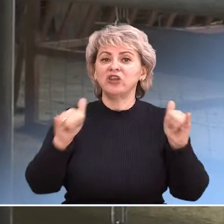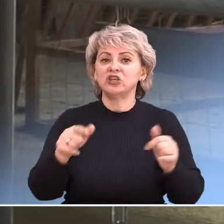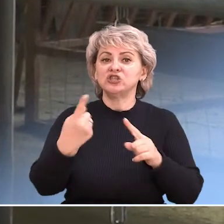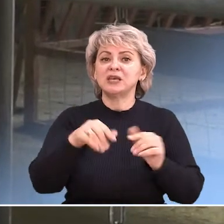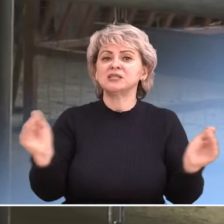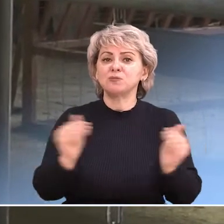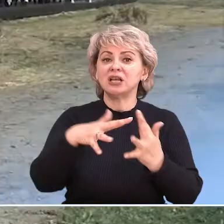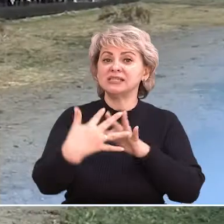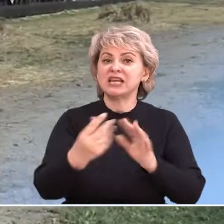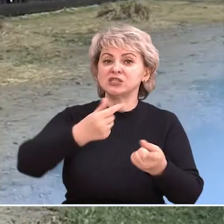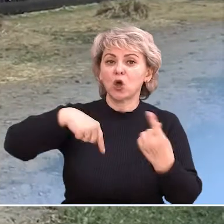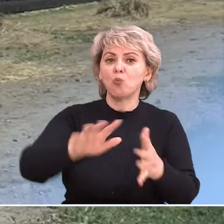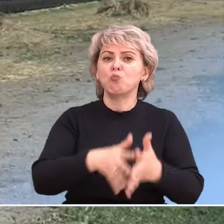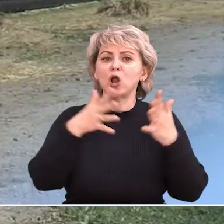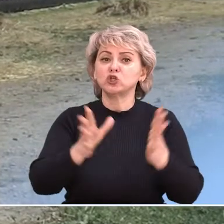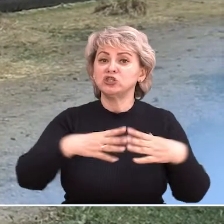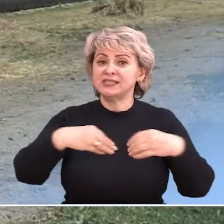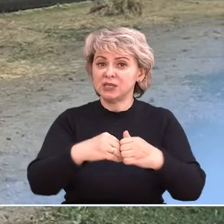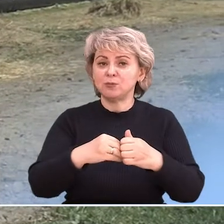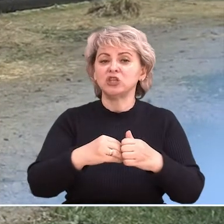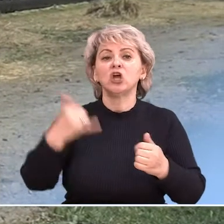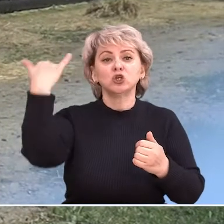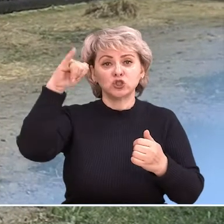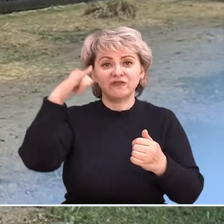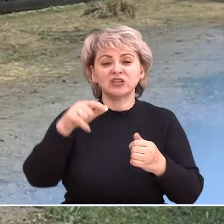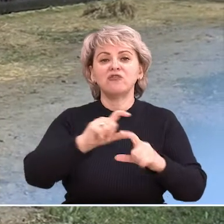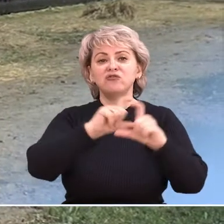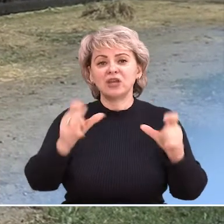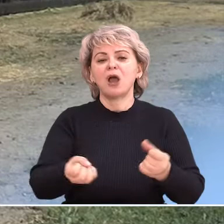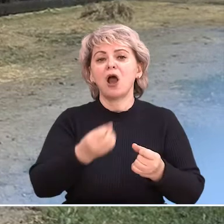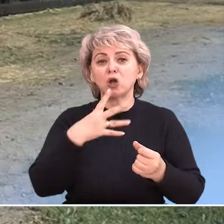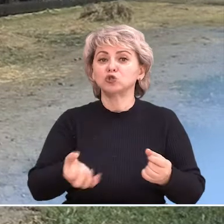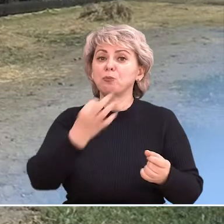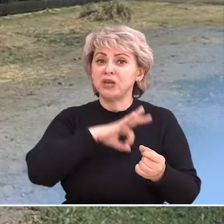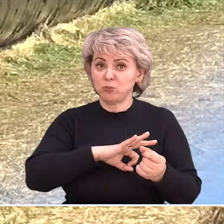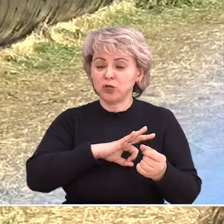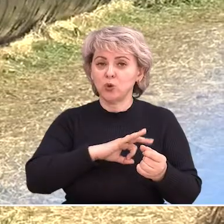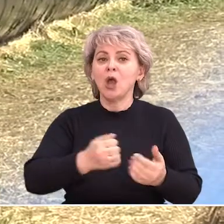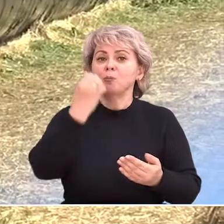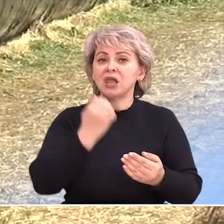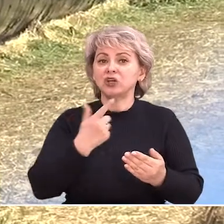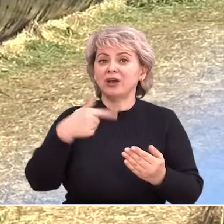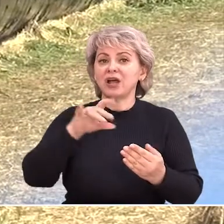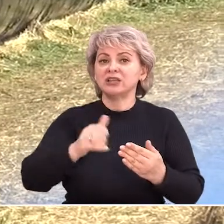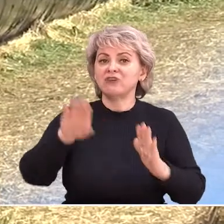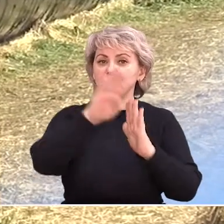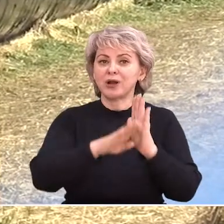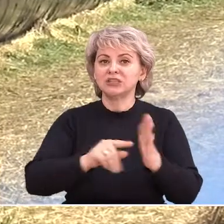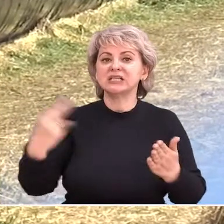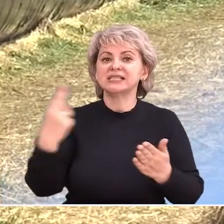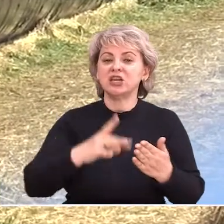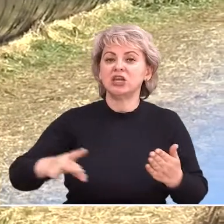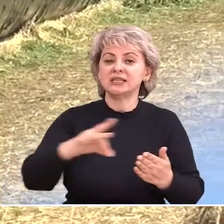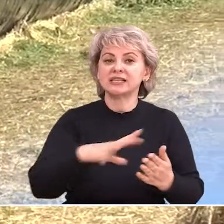хозяйства вырастают из маленького сельского бизнеса в большие семейные животноводческие фермы с хорошей прибылью. Благодаря